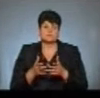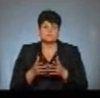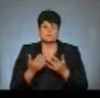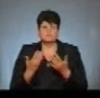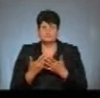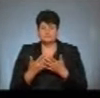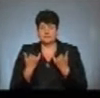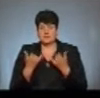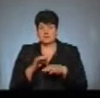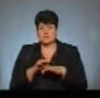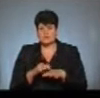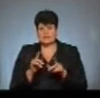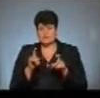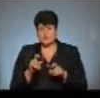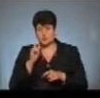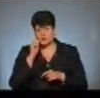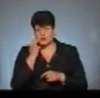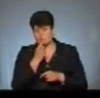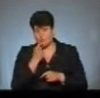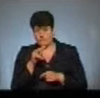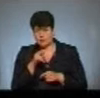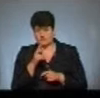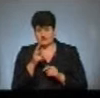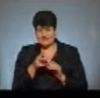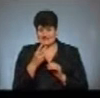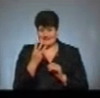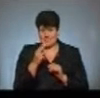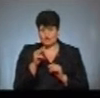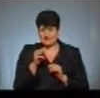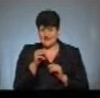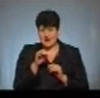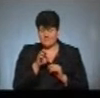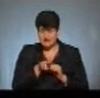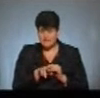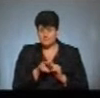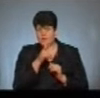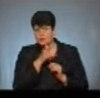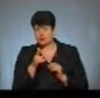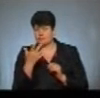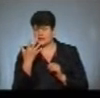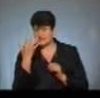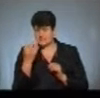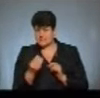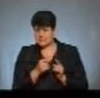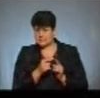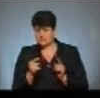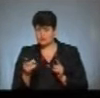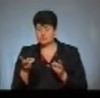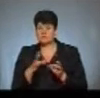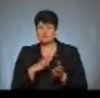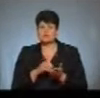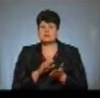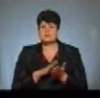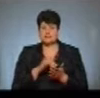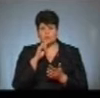проводилося тестування з української мови літератури 23 травня, отже, впродовж 5 наступних днів потрібно зареєструватися